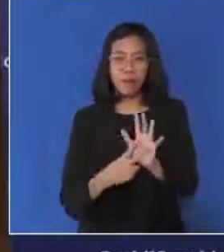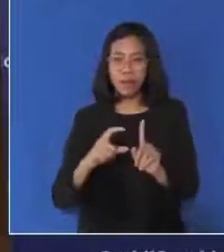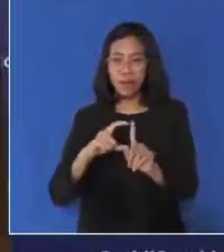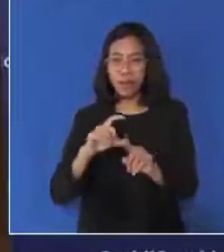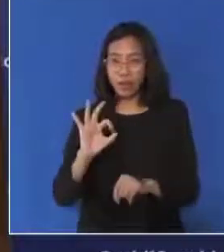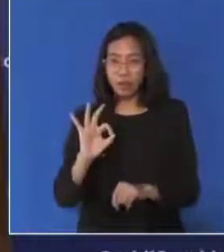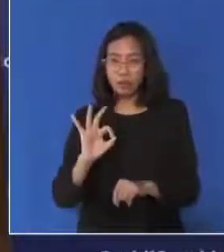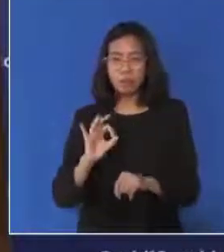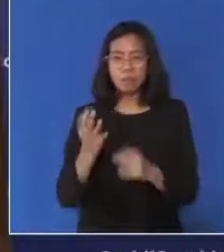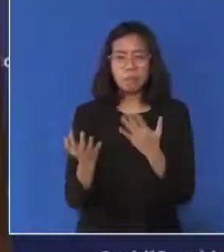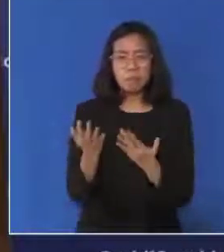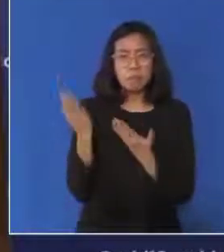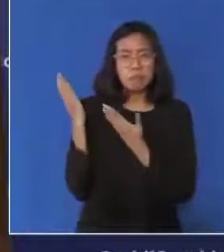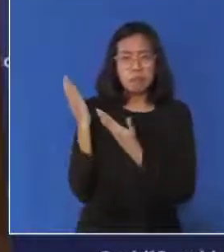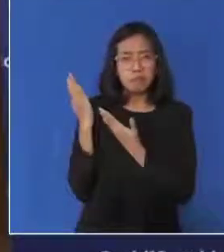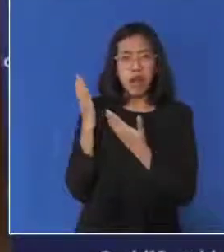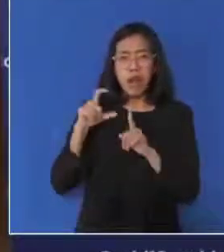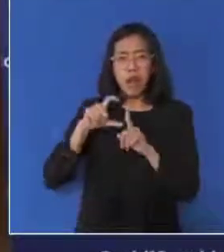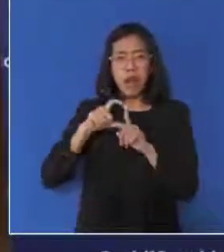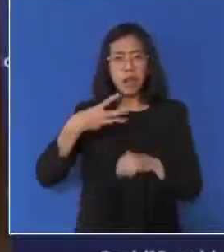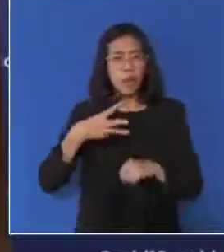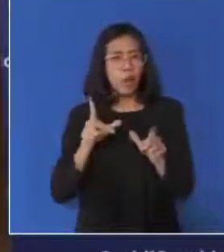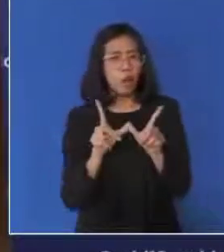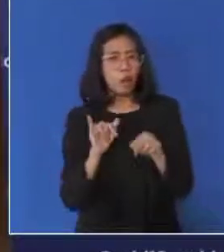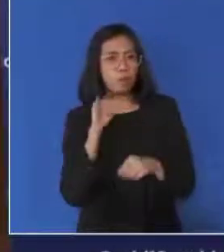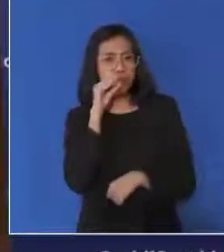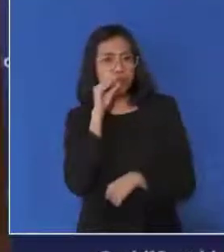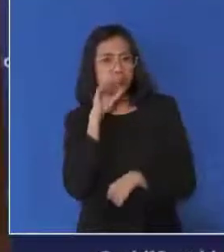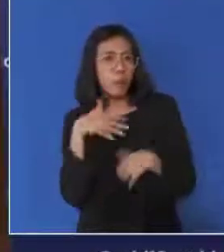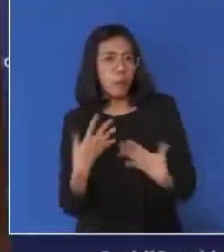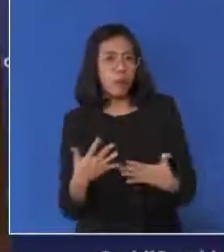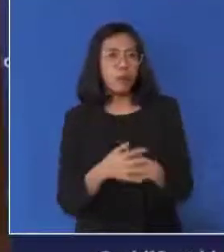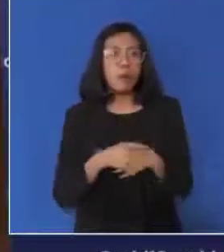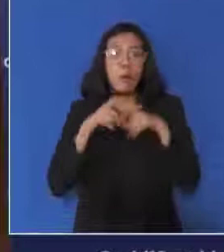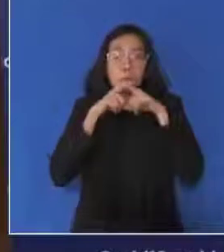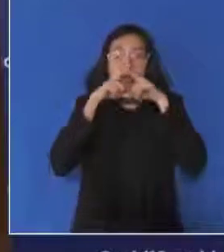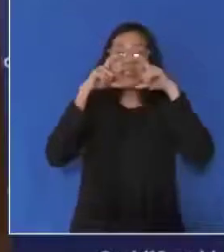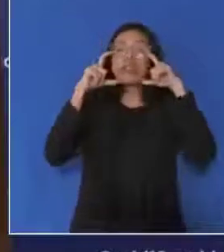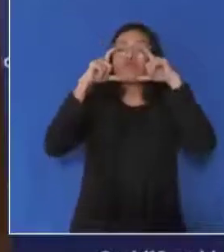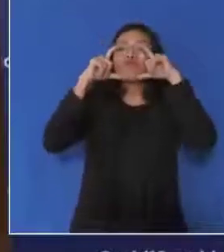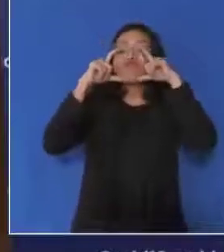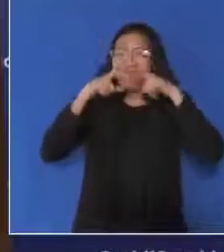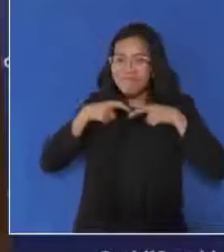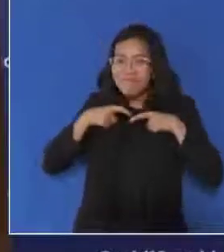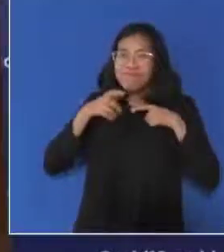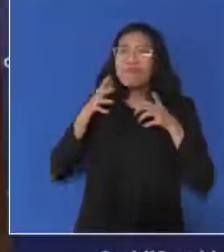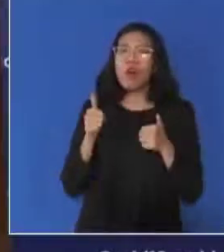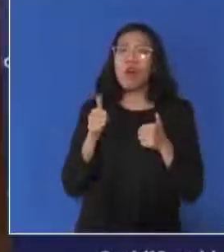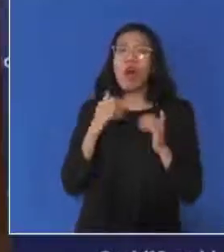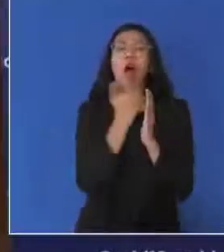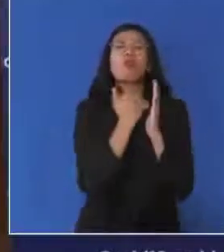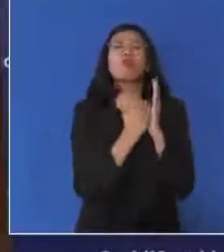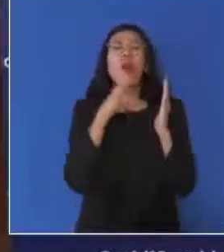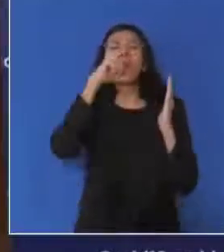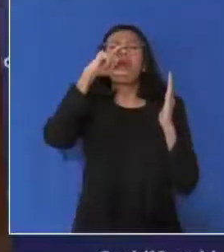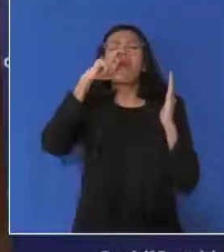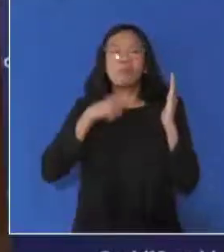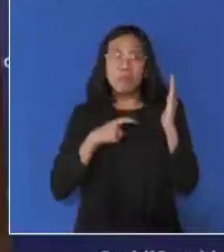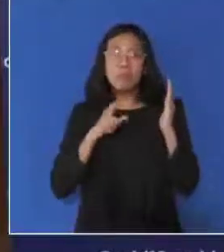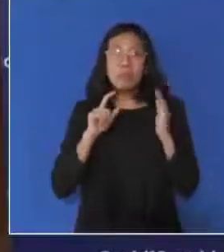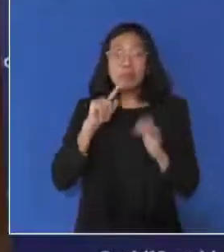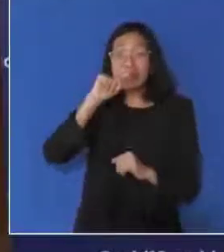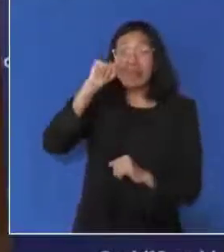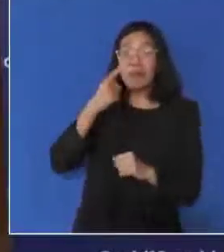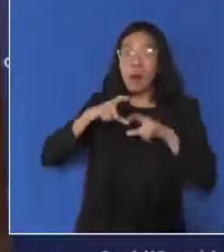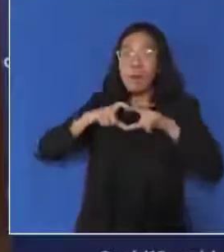ya mungkin Mbak Dewi dan Mas Aris sudah bisa dibuka maskernya ini ada prosedur seperti itu ya di awal memang kita harus